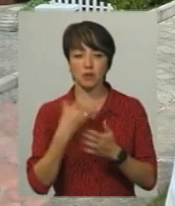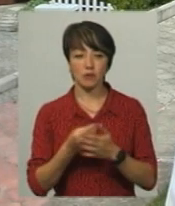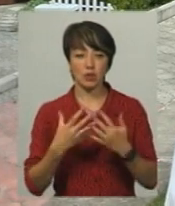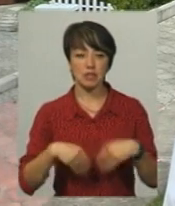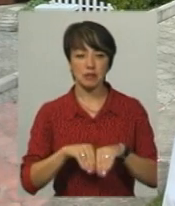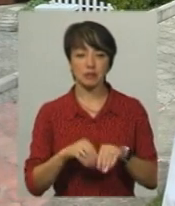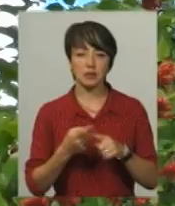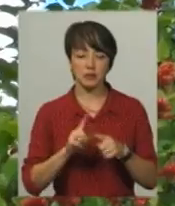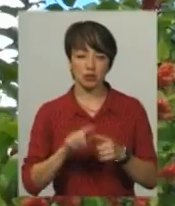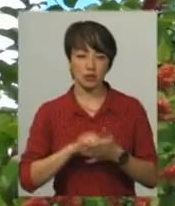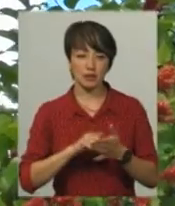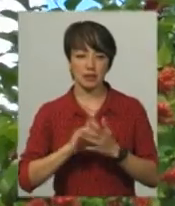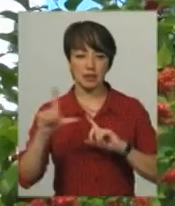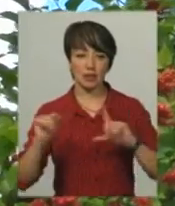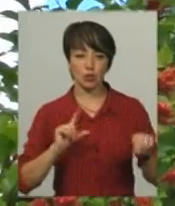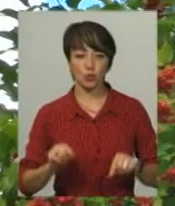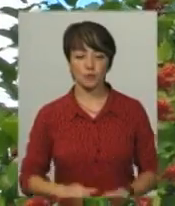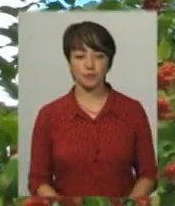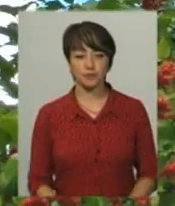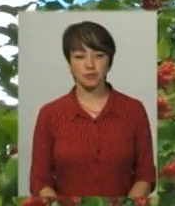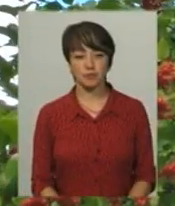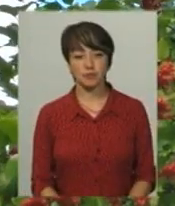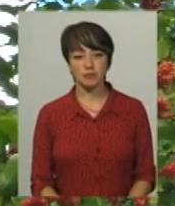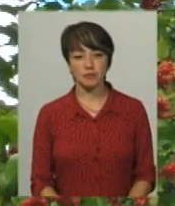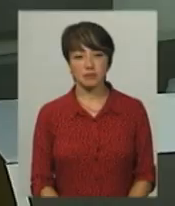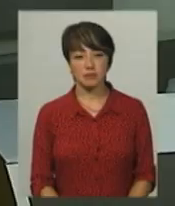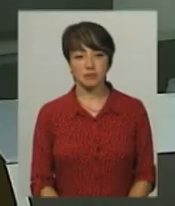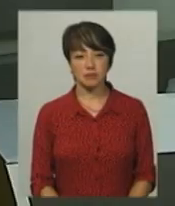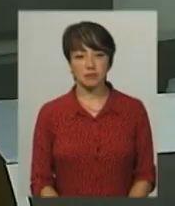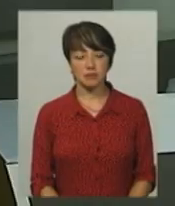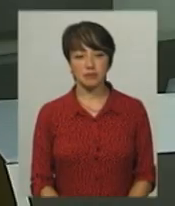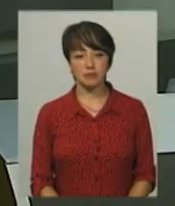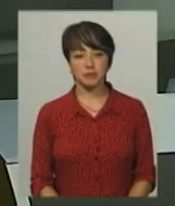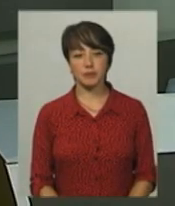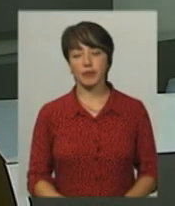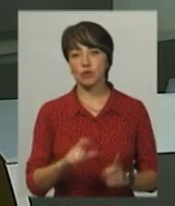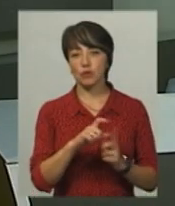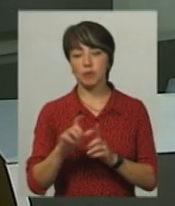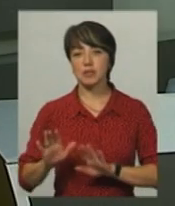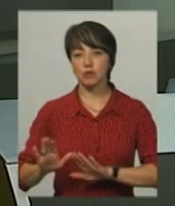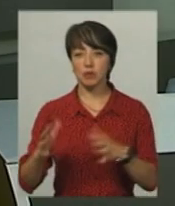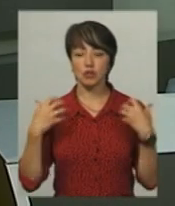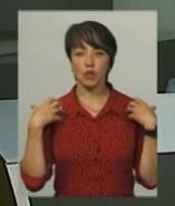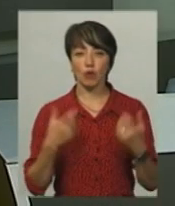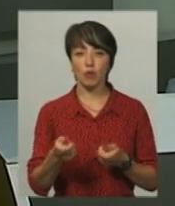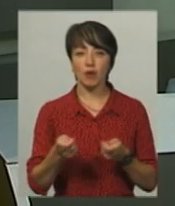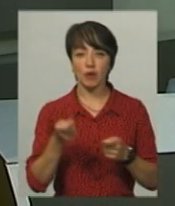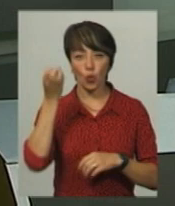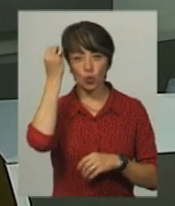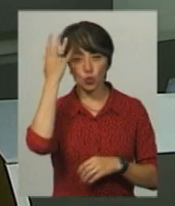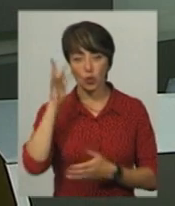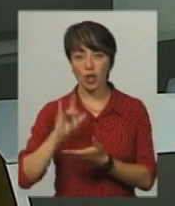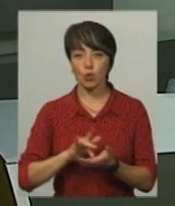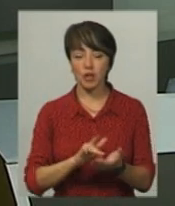і через що їдуть. Світлана Поробок, Юрій Чорний, новини. За словами заступниці і начальника управління культури